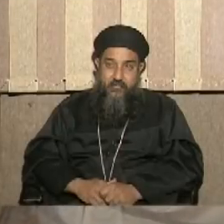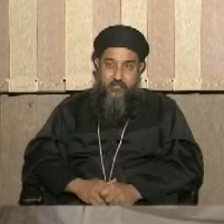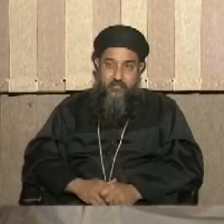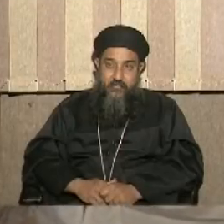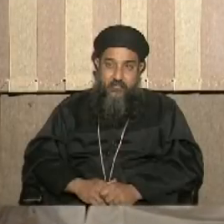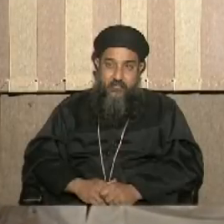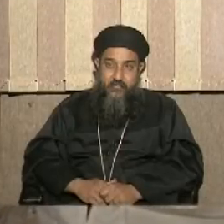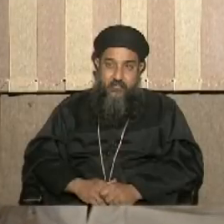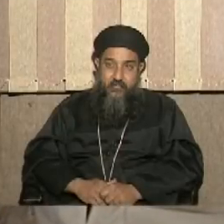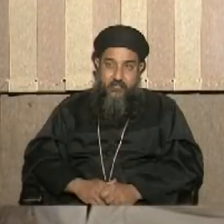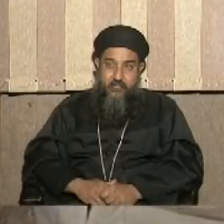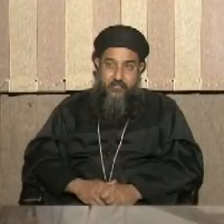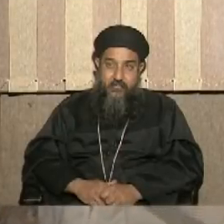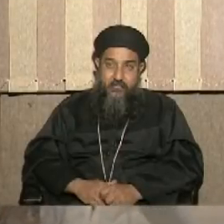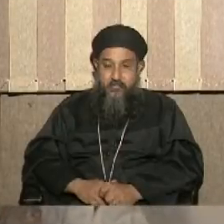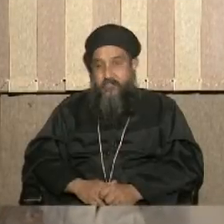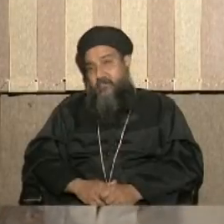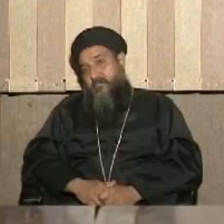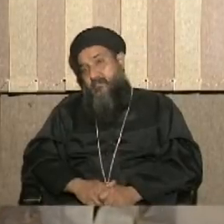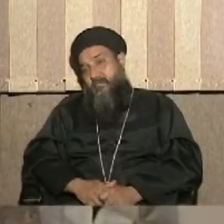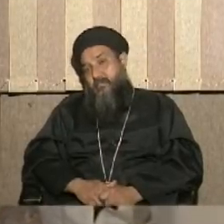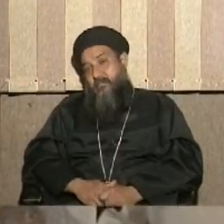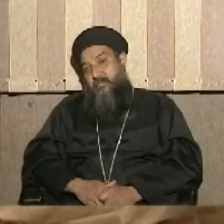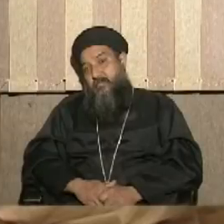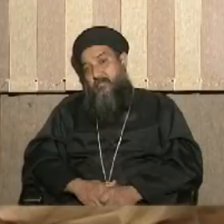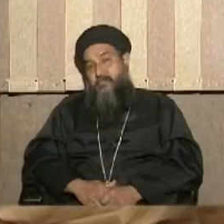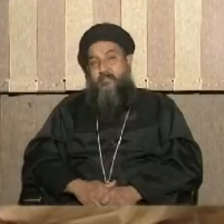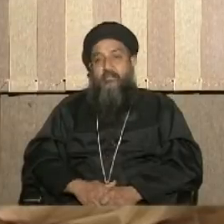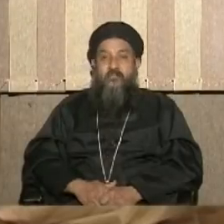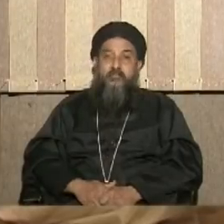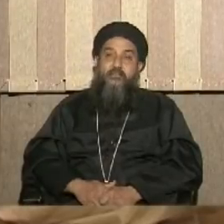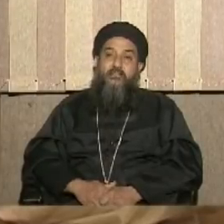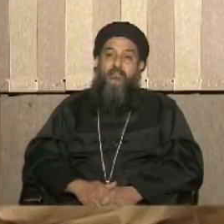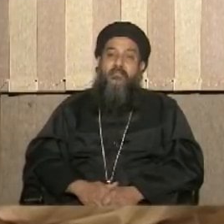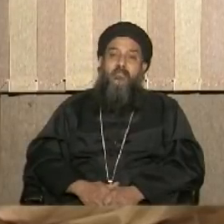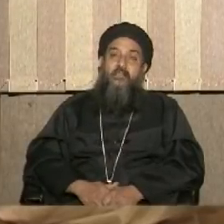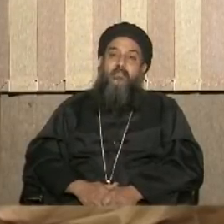مش عارف. شوي شوي